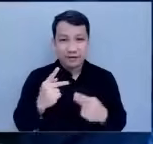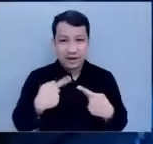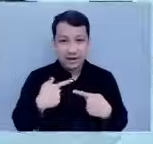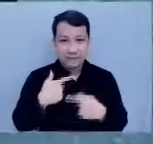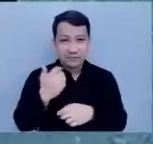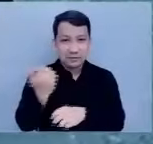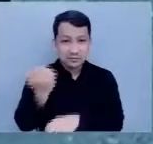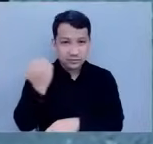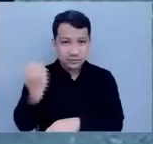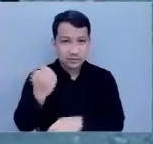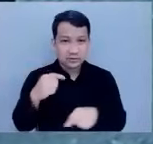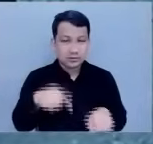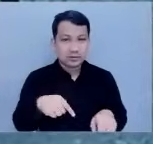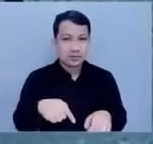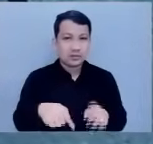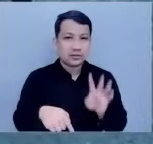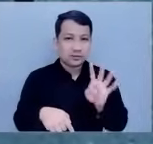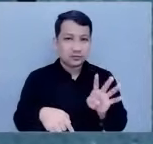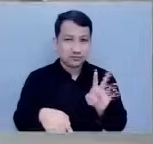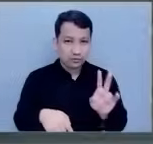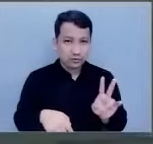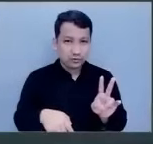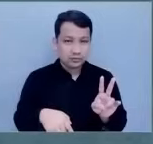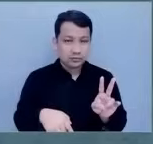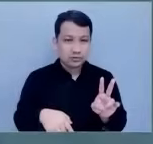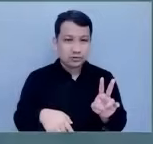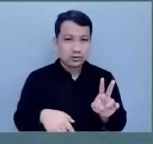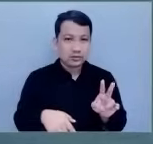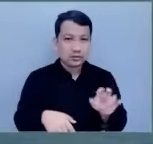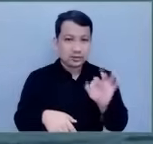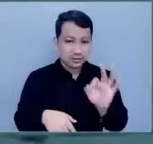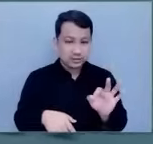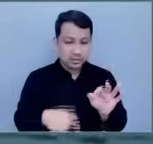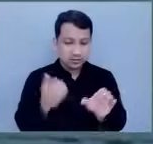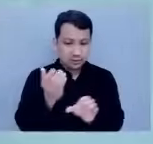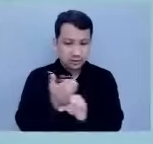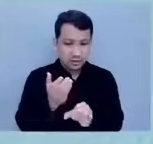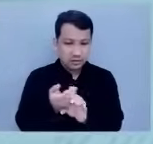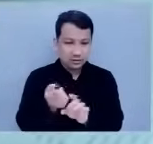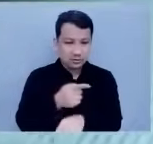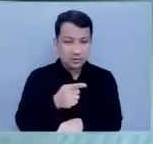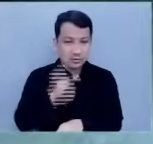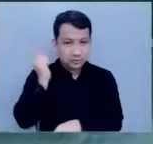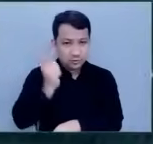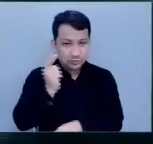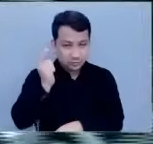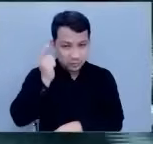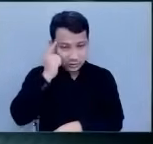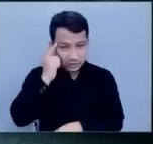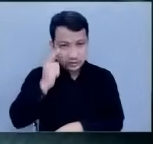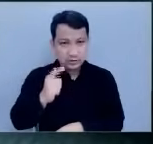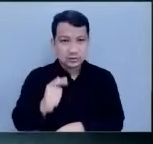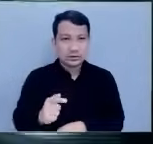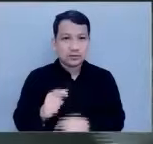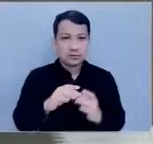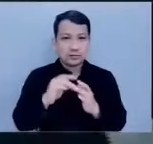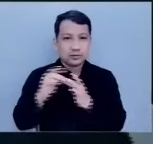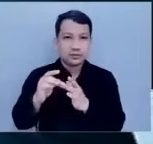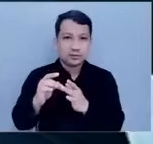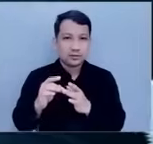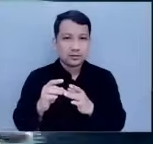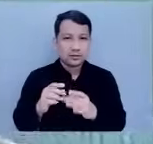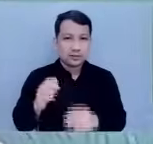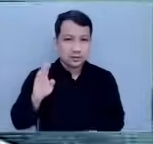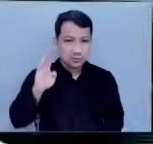natikitan kanina, 42 sasakyan. Kabilang ang 9 na sasakyan ng gobyerno. Ayon kay MMDA New Task Force Special Operations Unit Chief